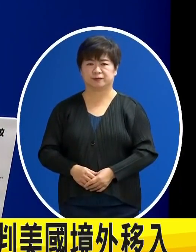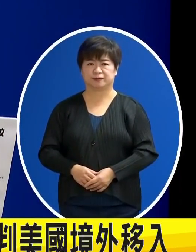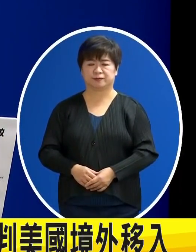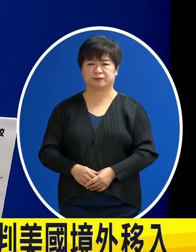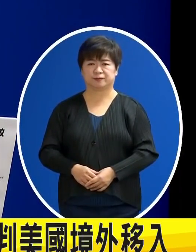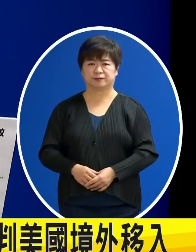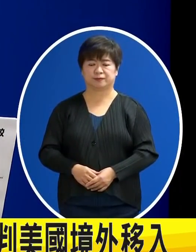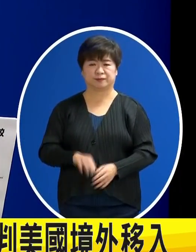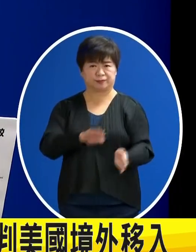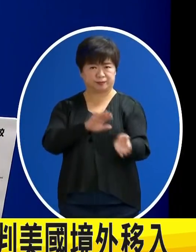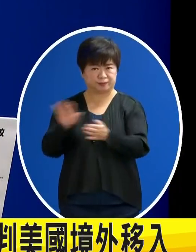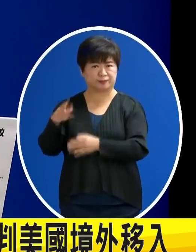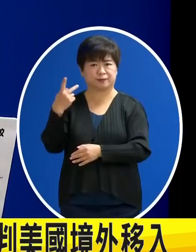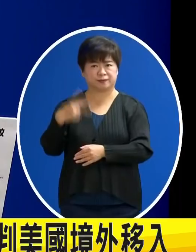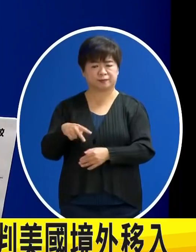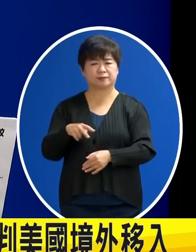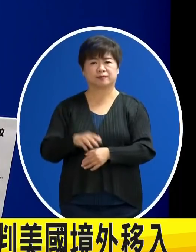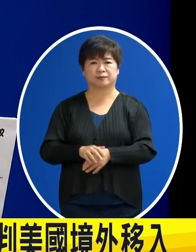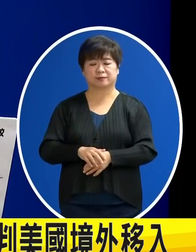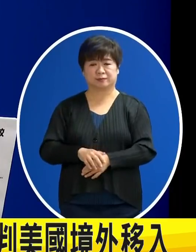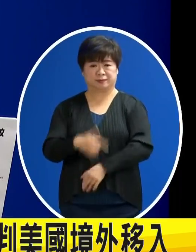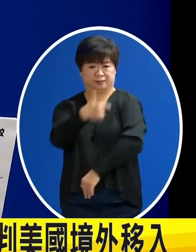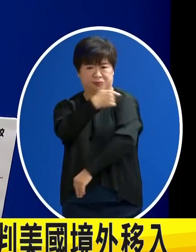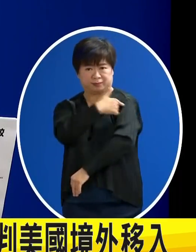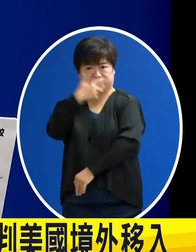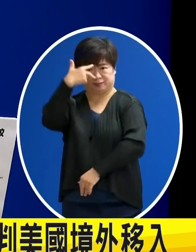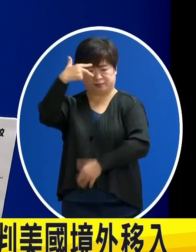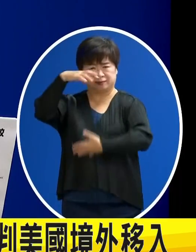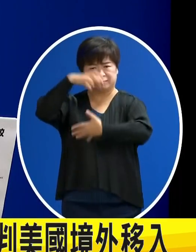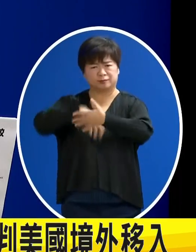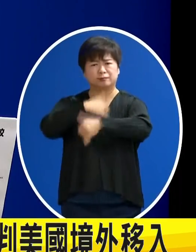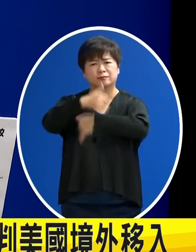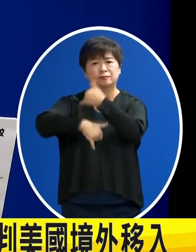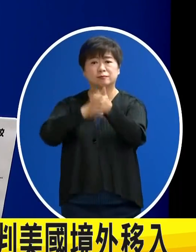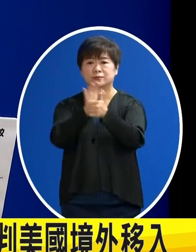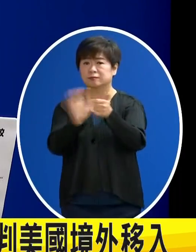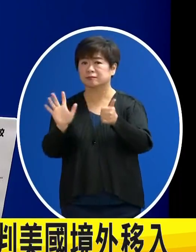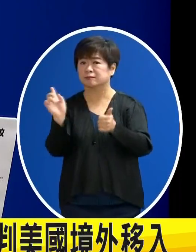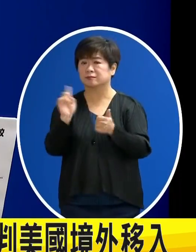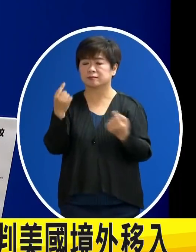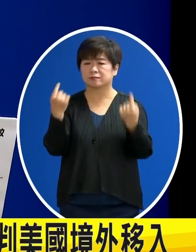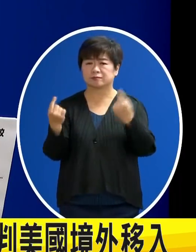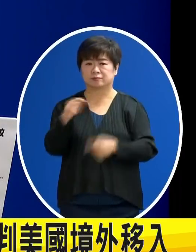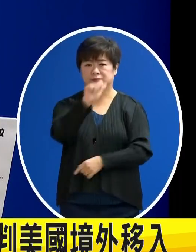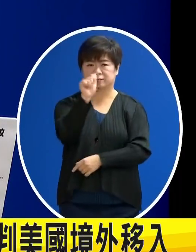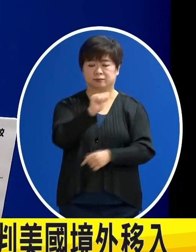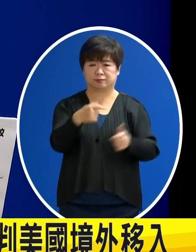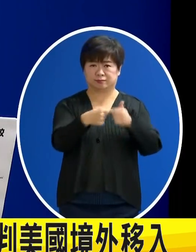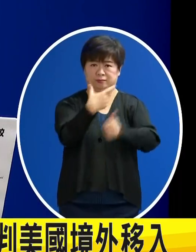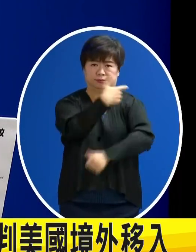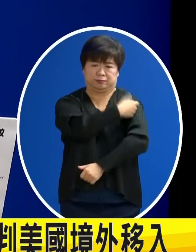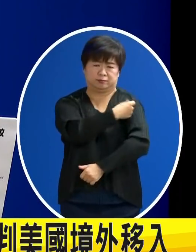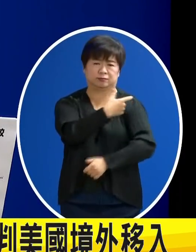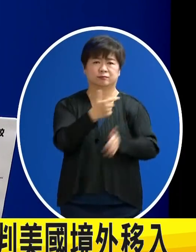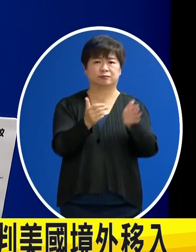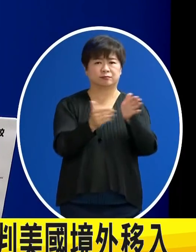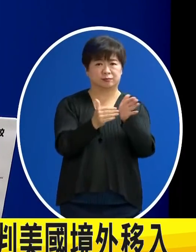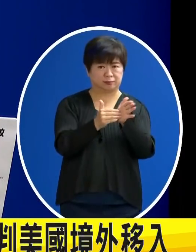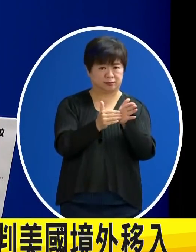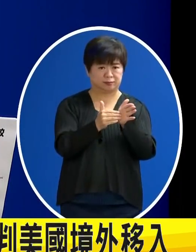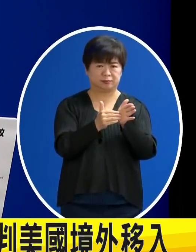那在针对这个接种7日内的一个生活影响的比较的部分啊，那 A 类的第一剂的部分可以看